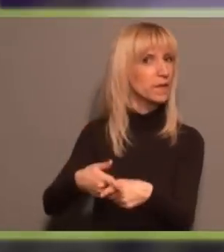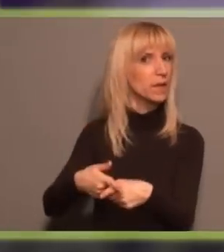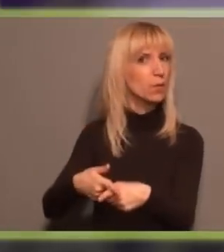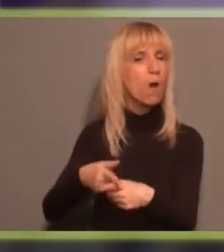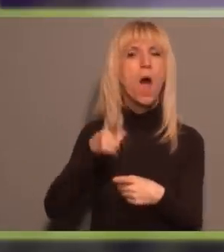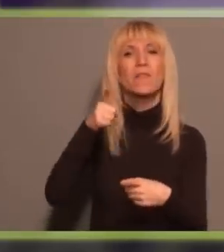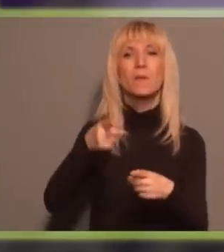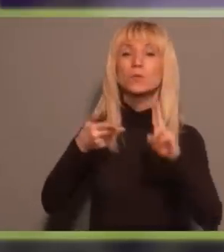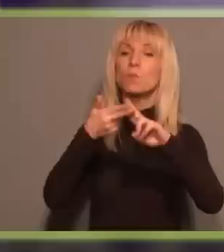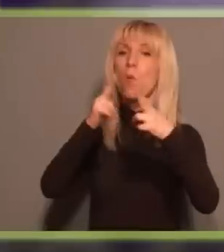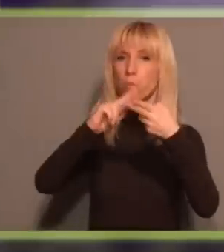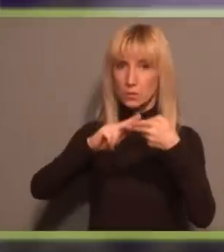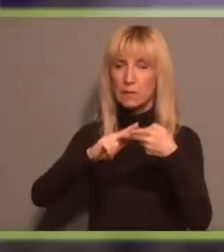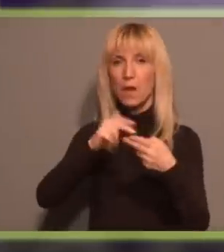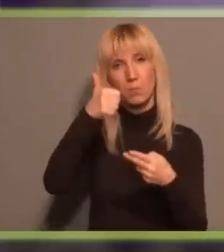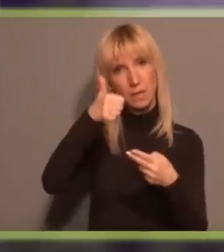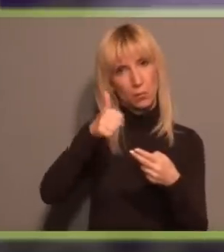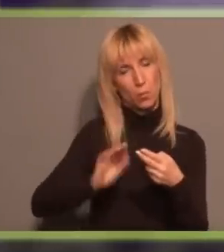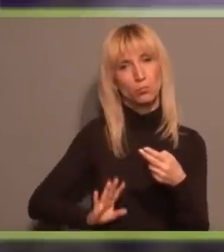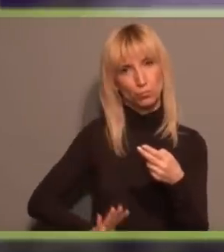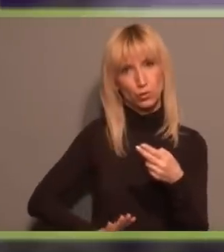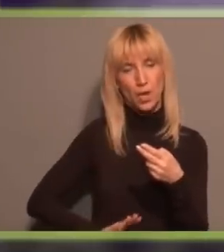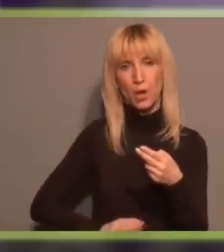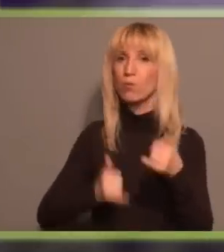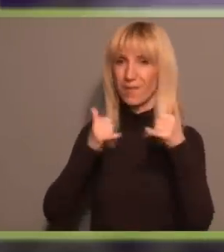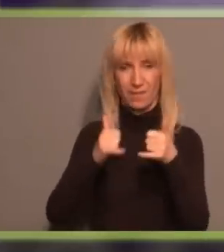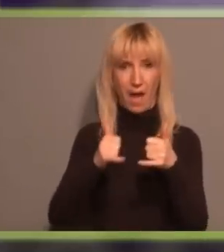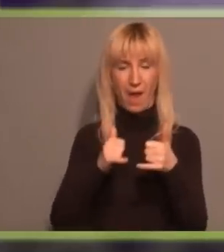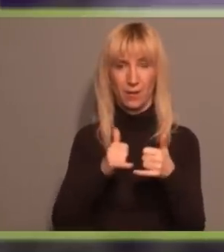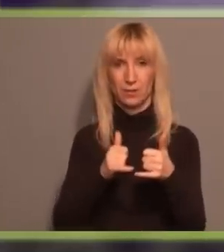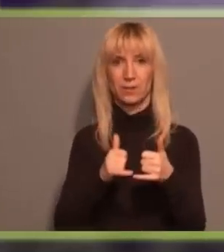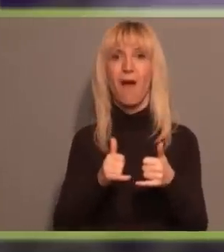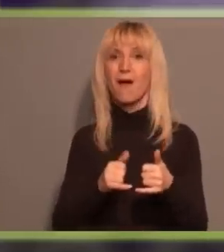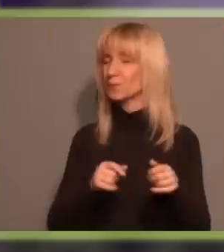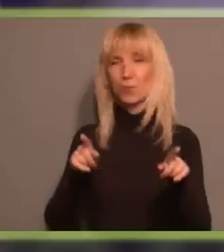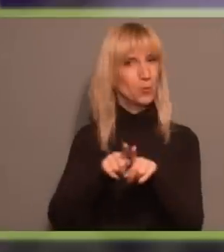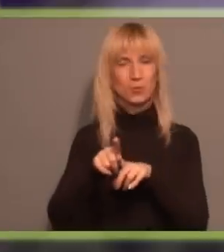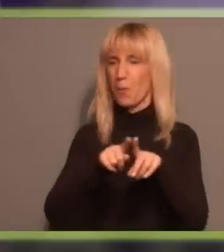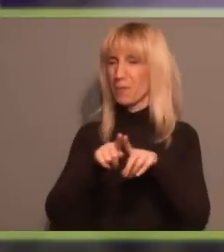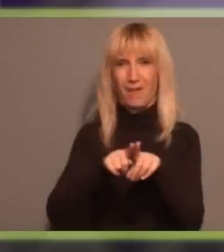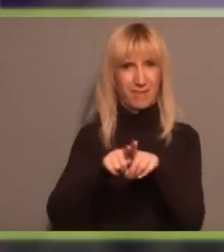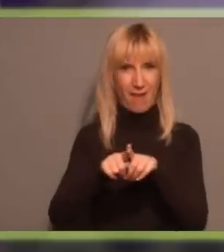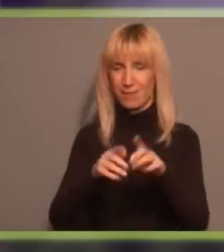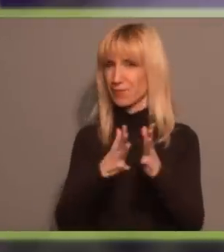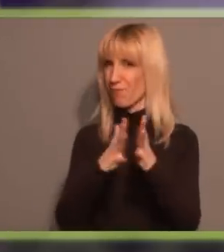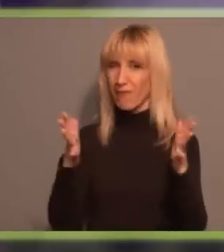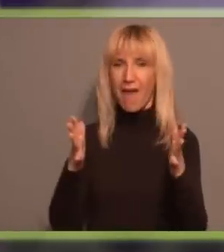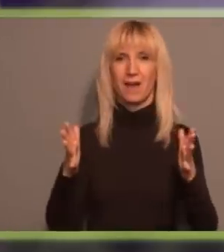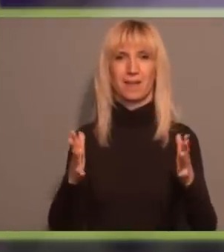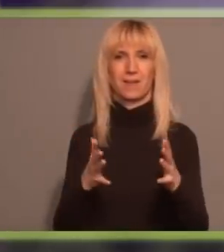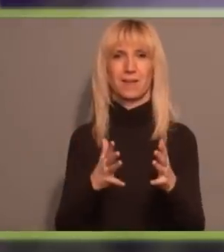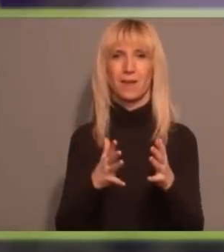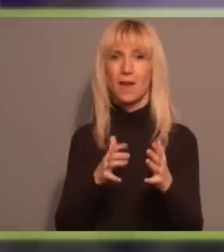Atinu. I tamo sam upoznala jednu, i čak dan danas, mi smo prijateljice, velike